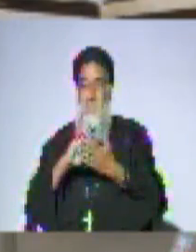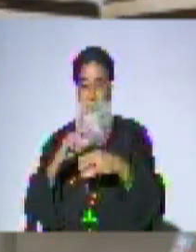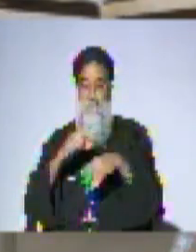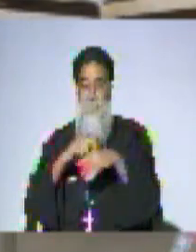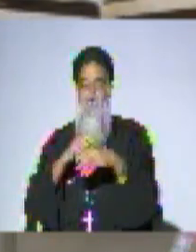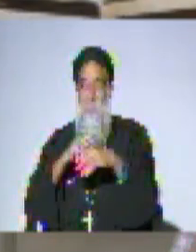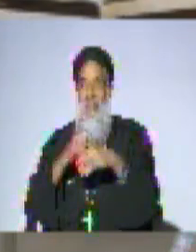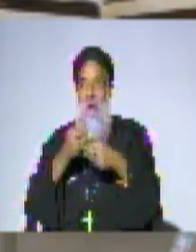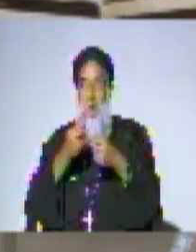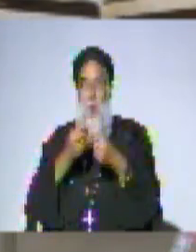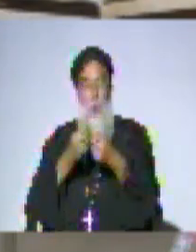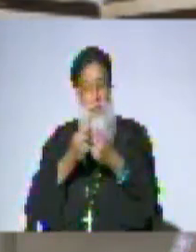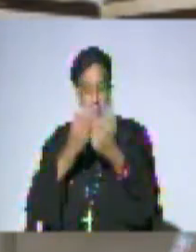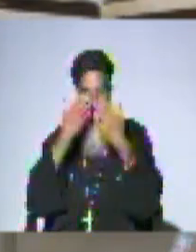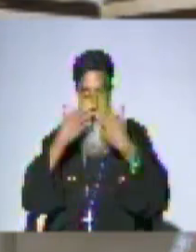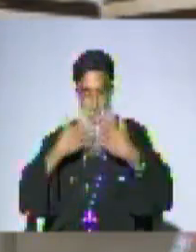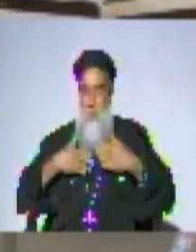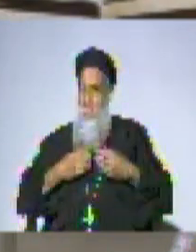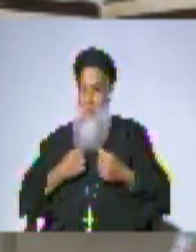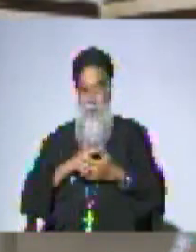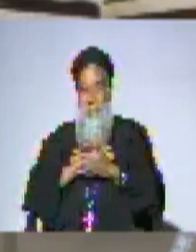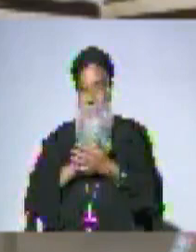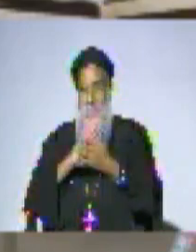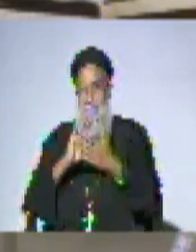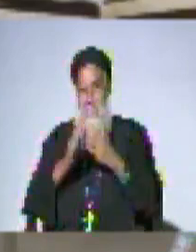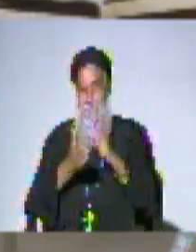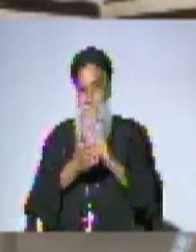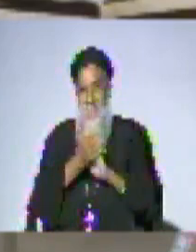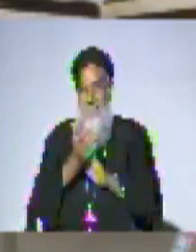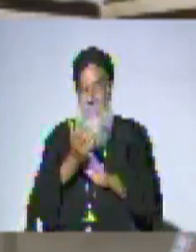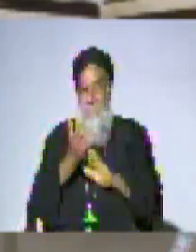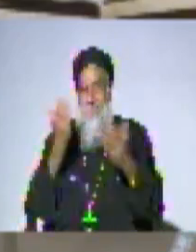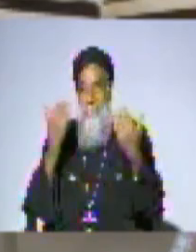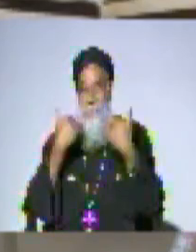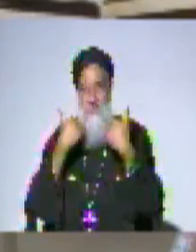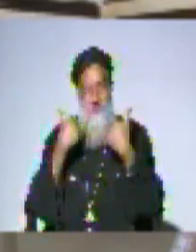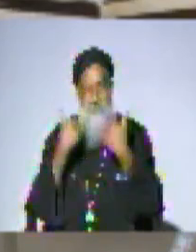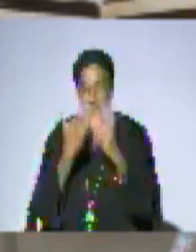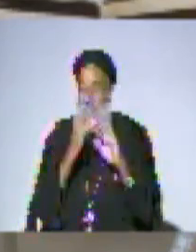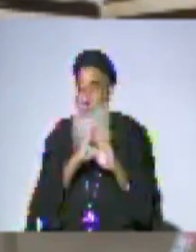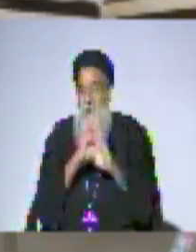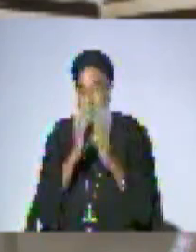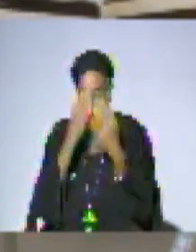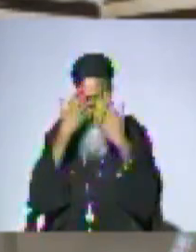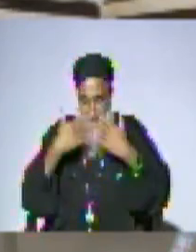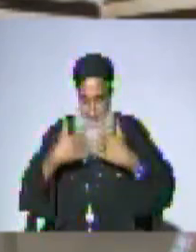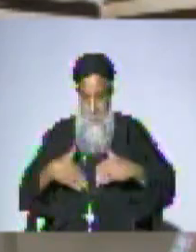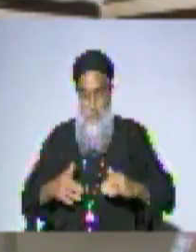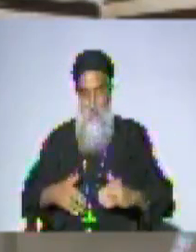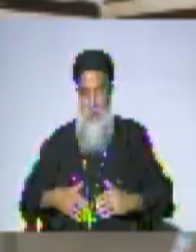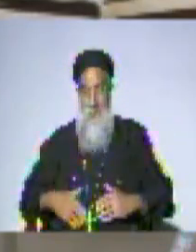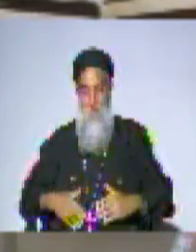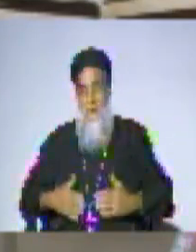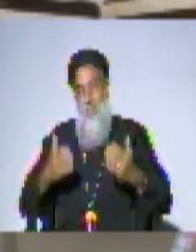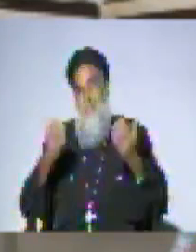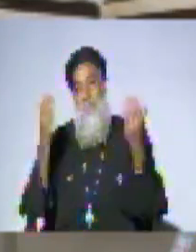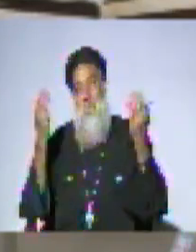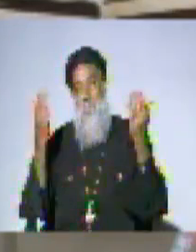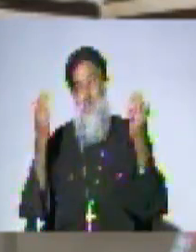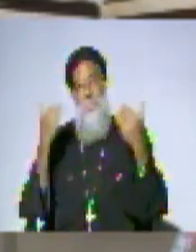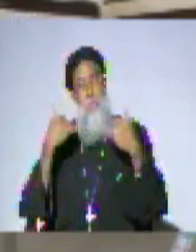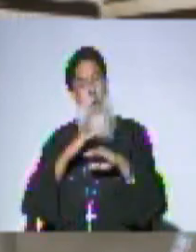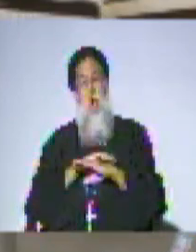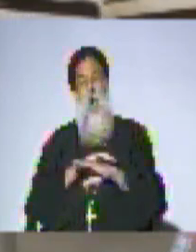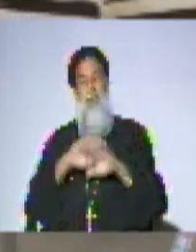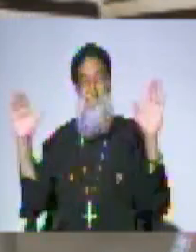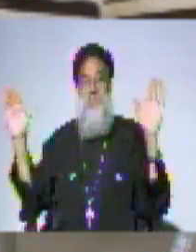يعني نقول البائسين والفقراء. الفقير يمكن عنده حاجة يعني، لكن البائس اللي هو ما عندوش